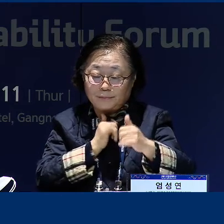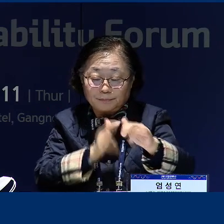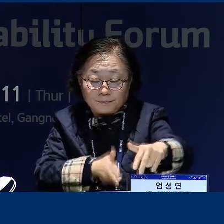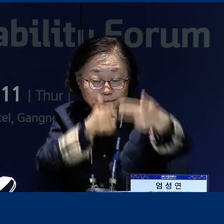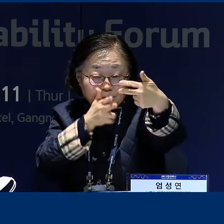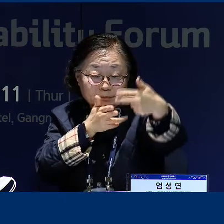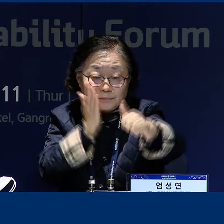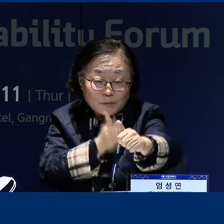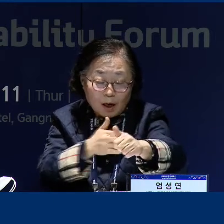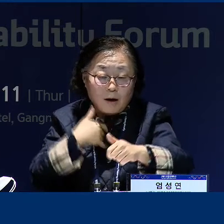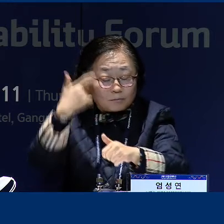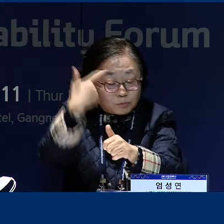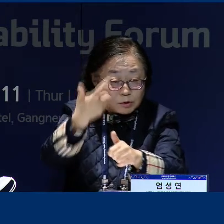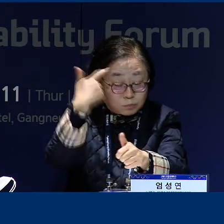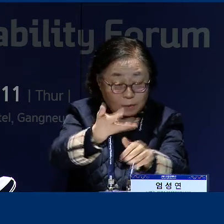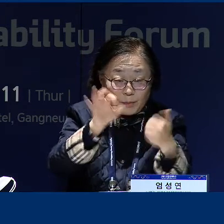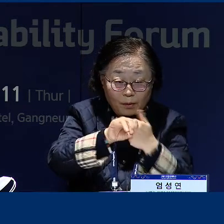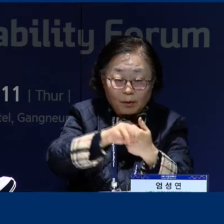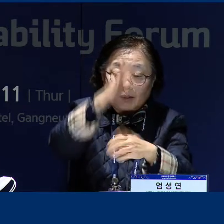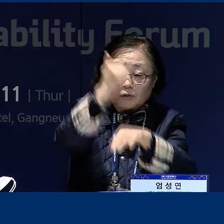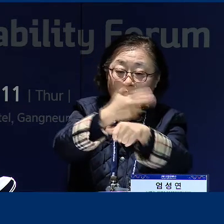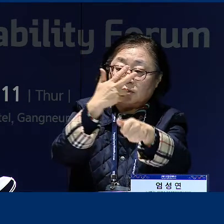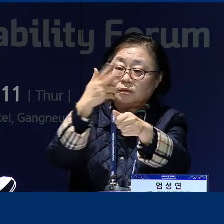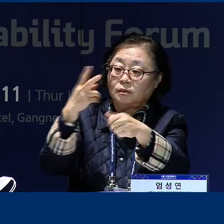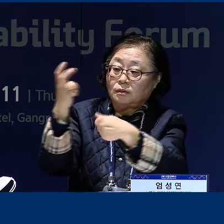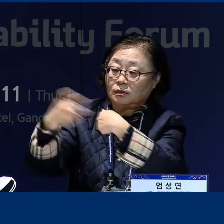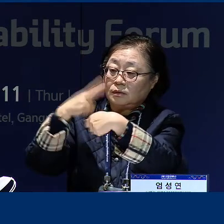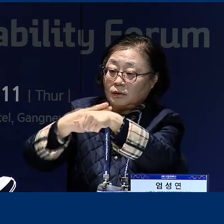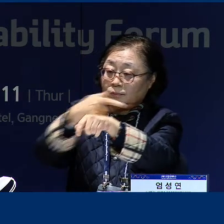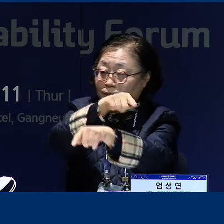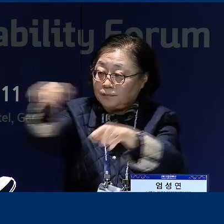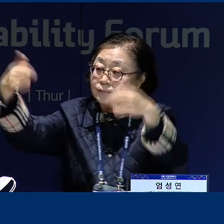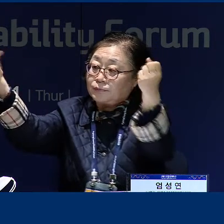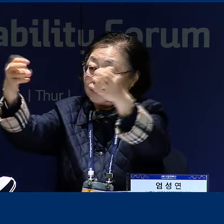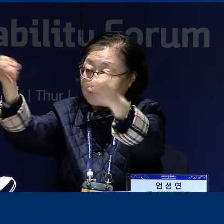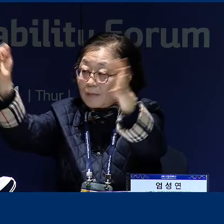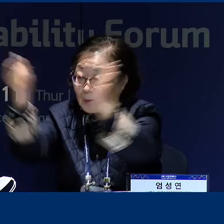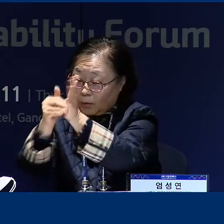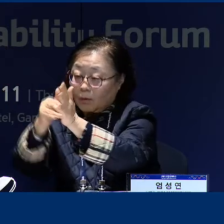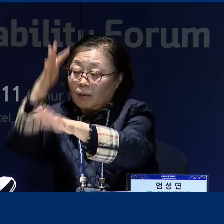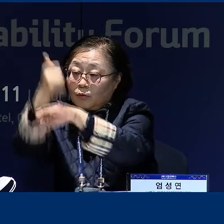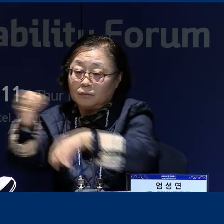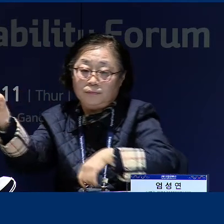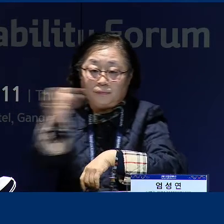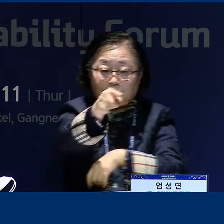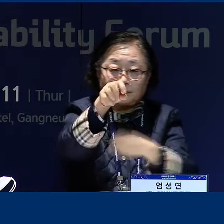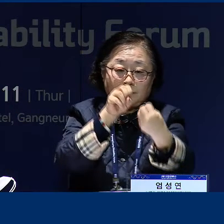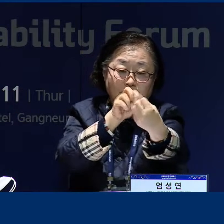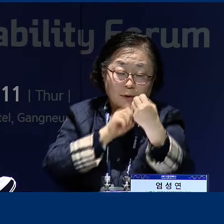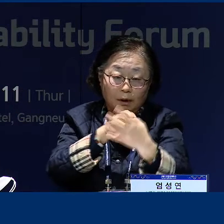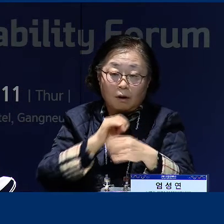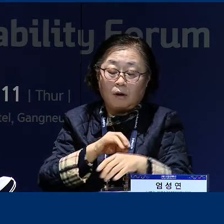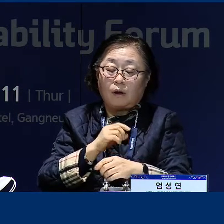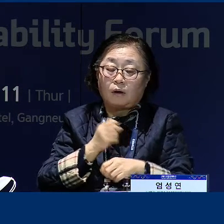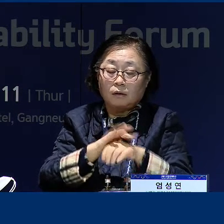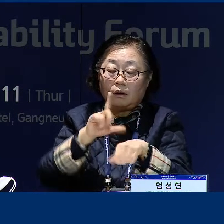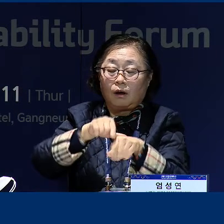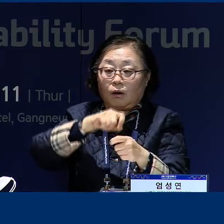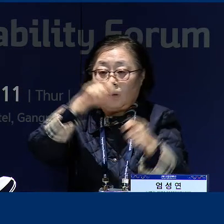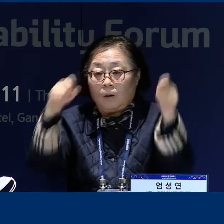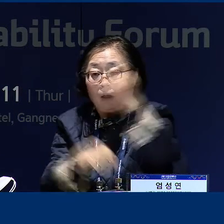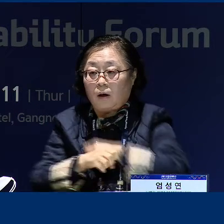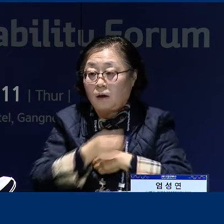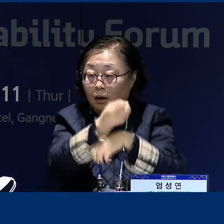딸과 통역사를 통해 영상 통화로 의사를 전달하고 딸과 통역사가 전화로